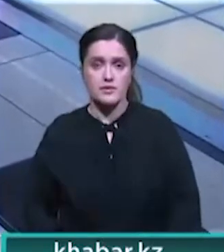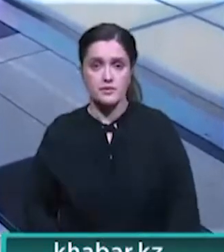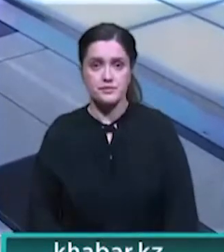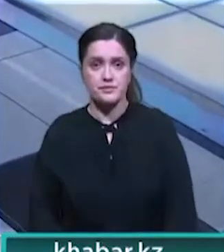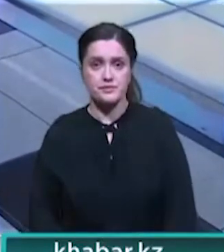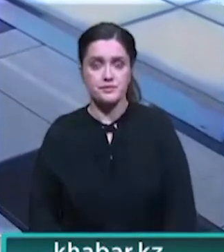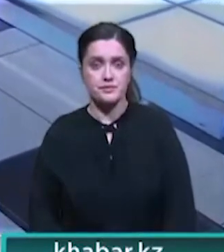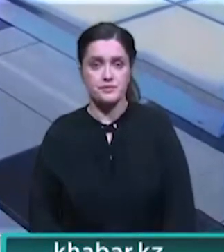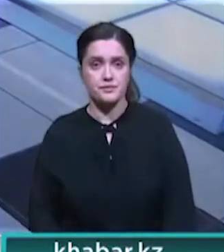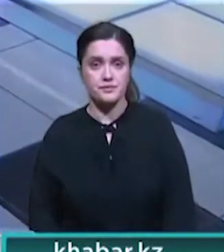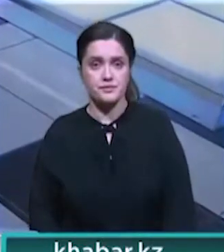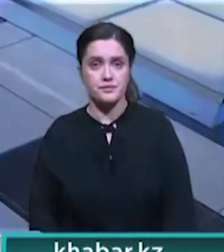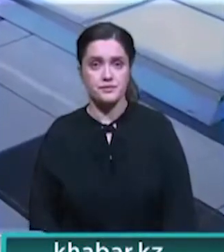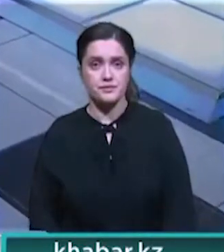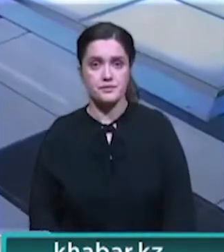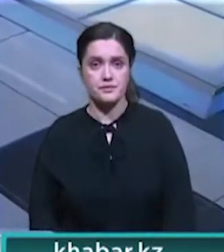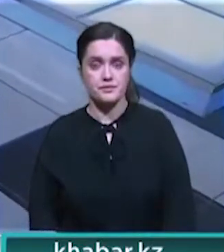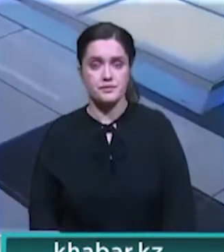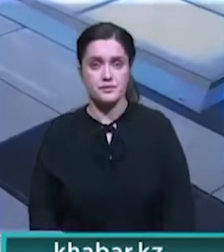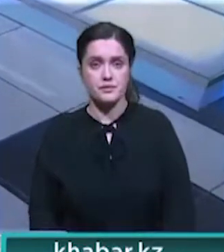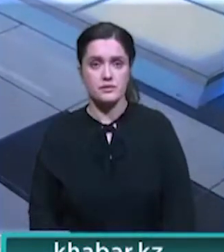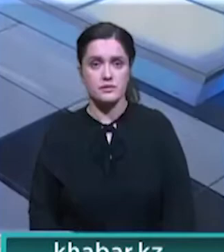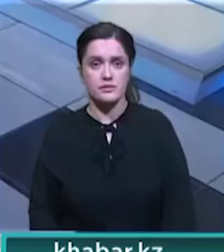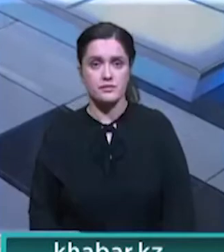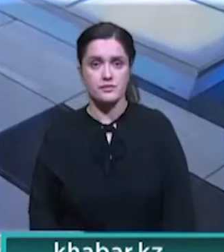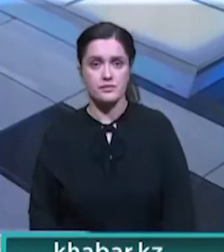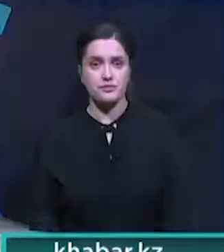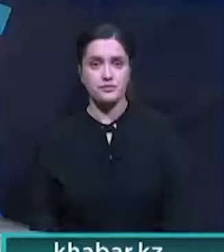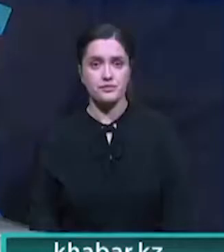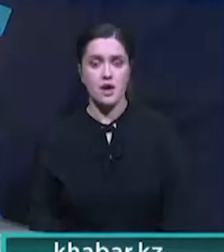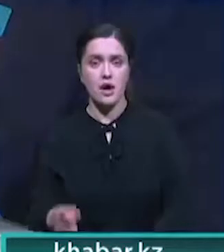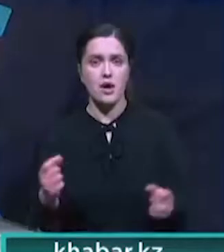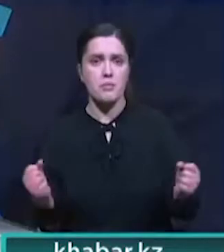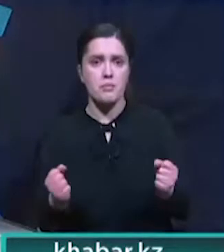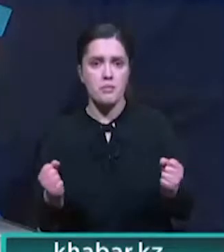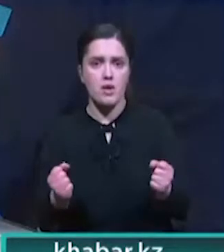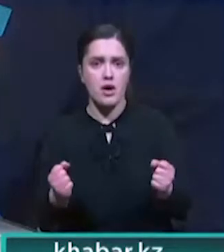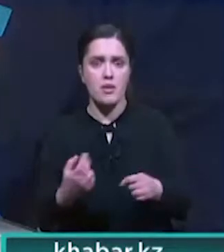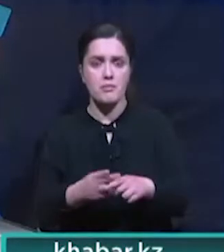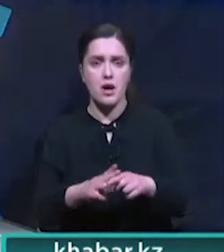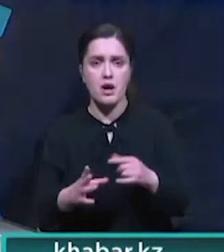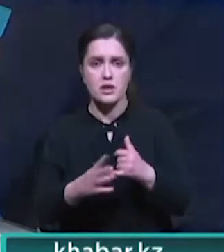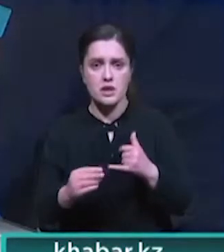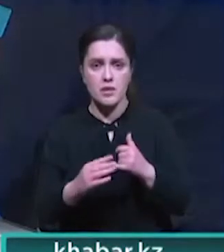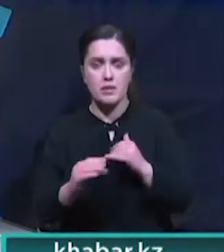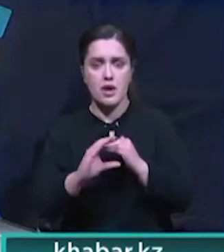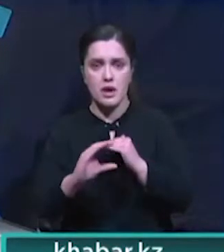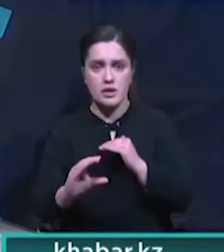таки. А вот те параметры, все-таки можно я вернусь, промерзание грунтовых слоев почвы,